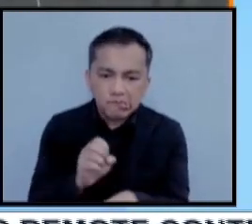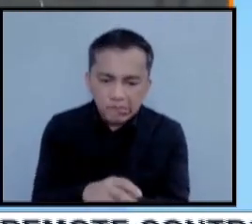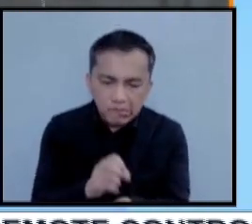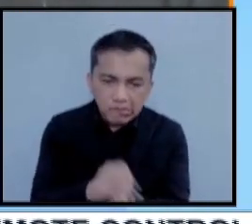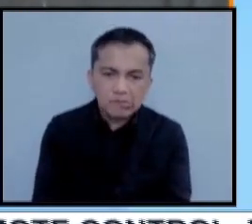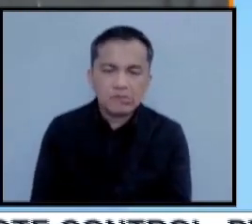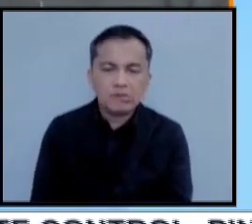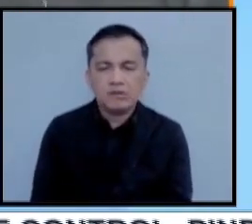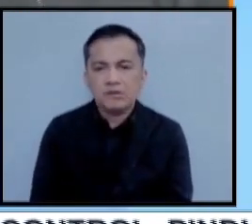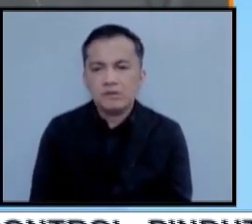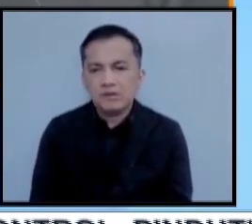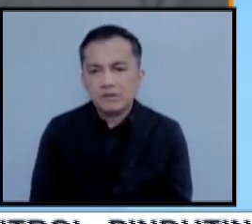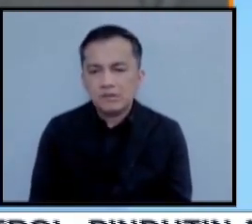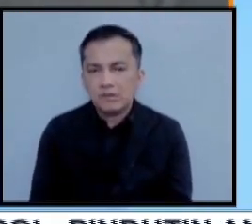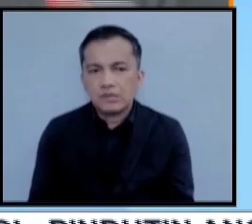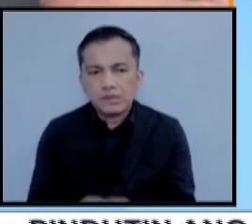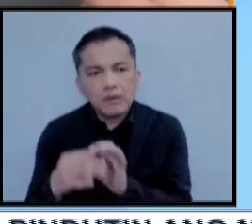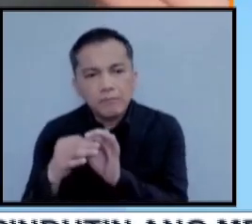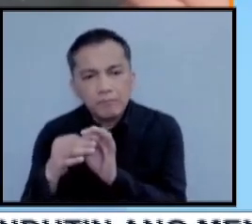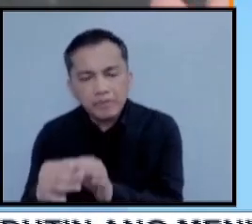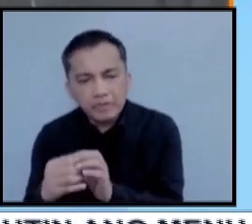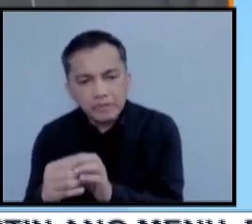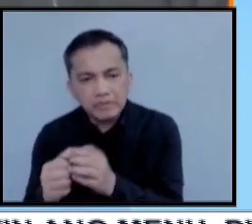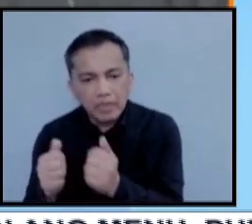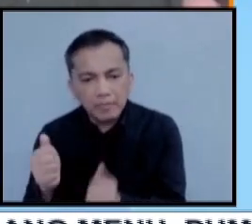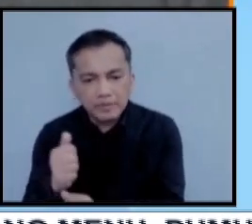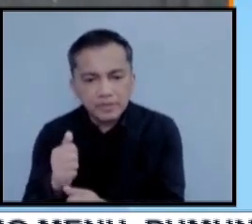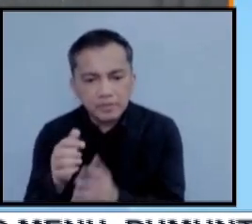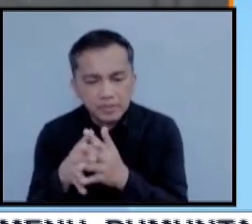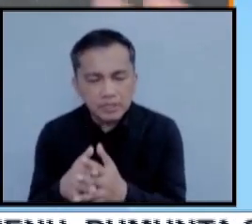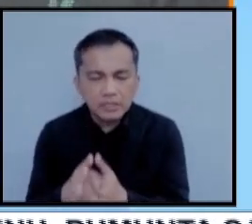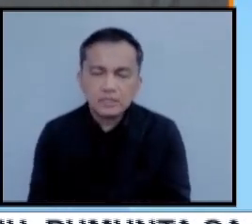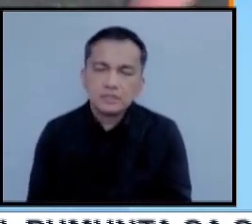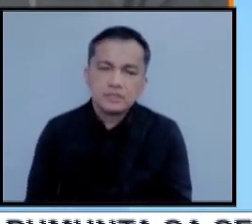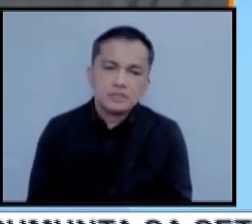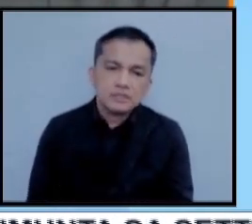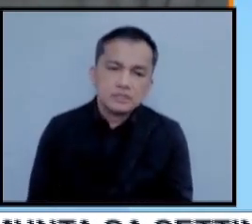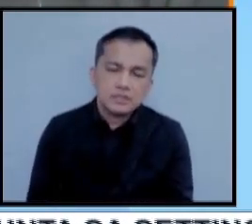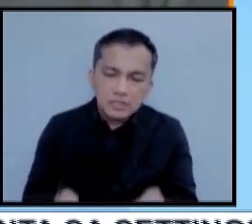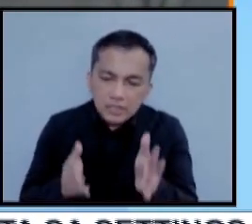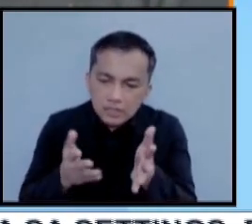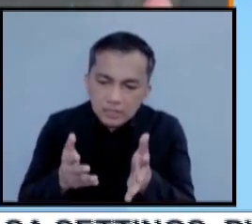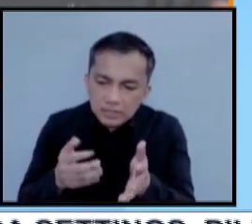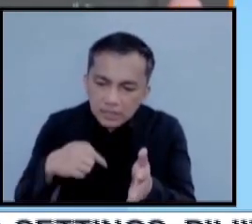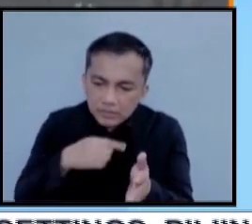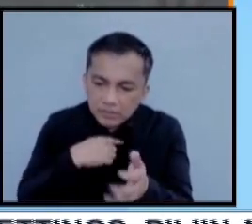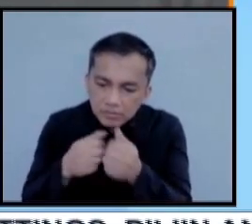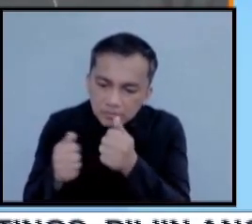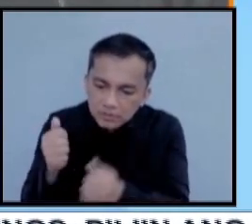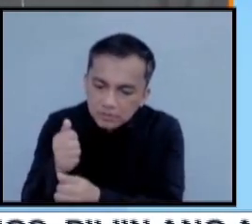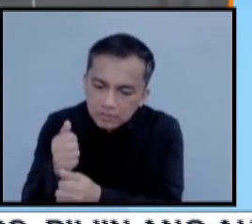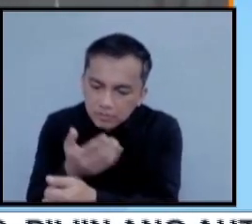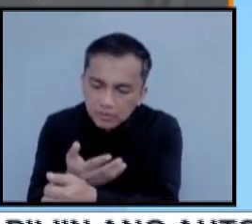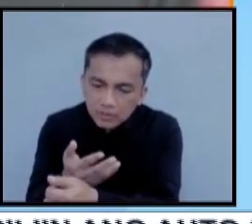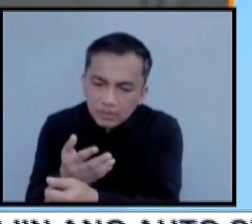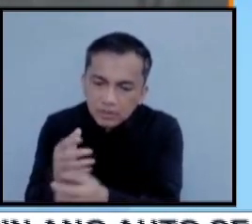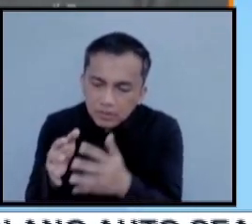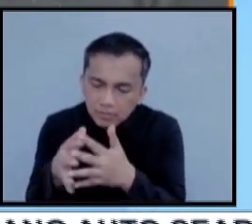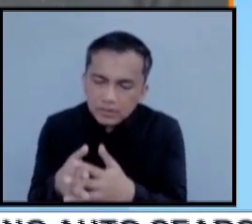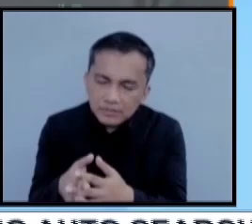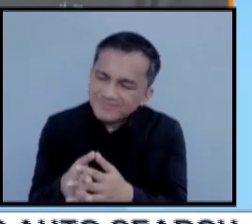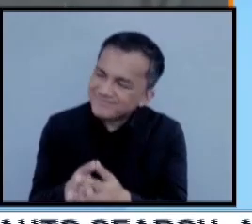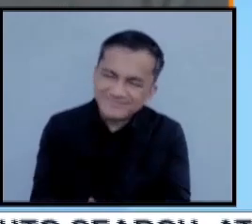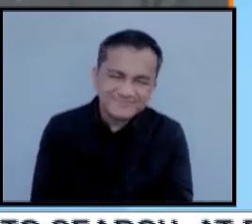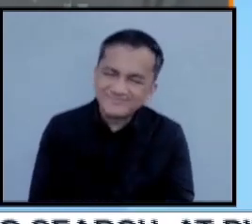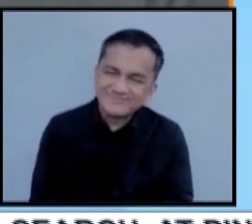mendicant sa America hinahayaan na naman na tayo ay maging tuta ng America ganon naman ang mga pananaw of